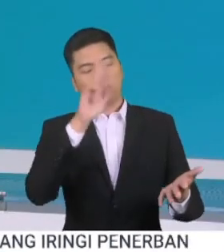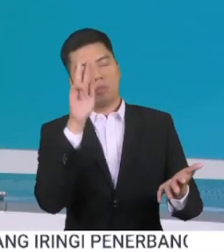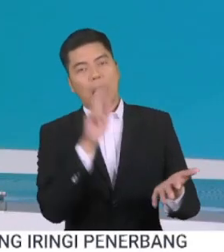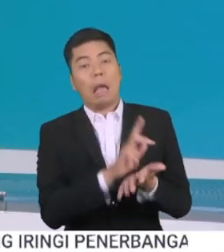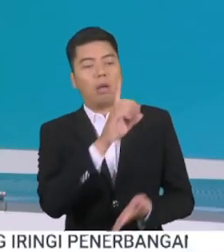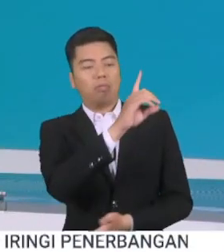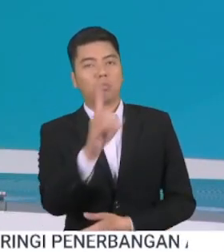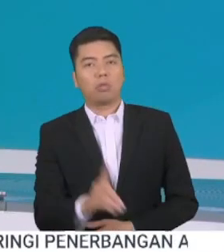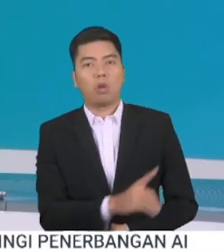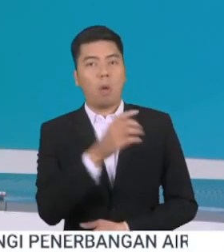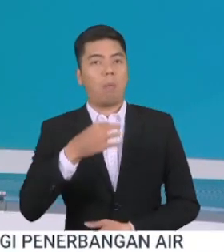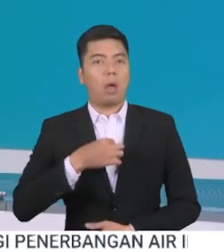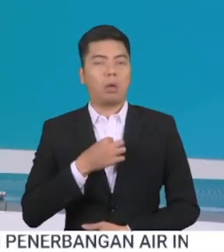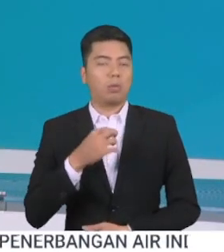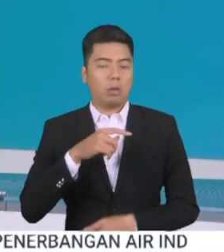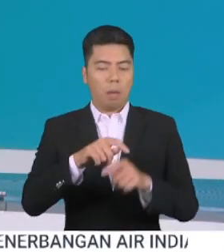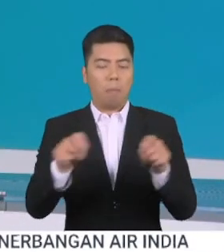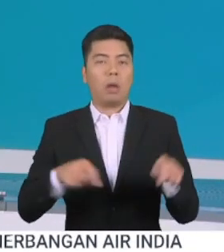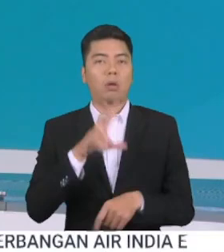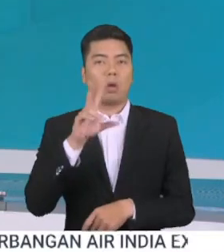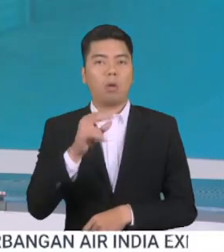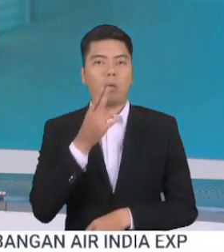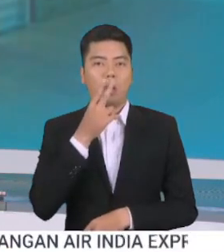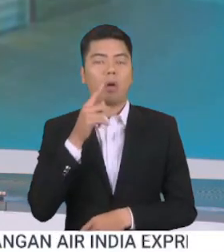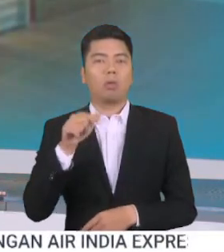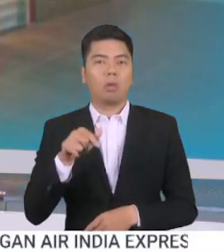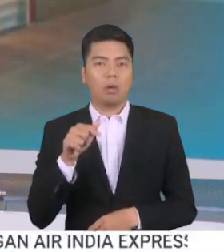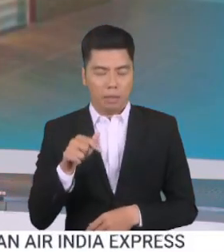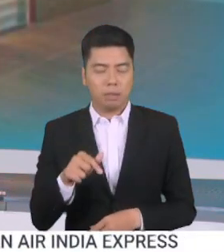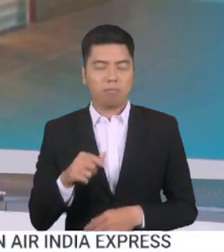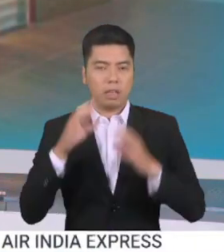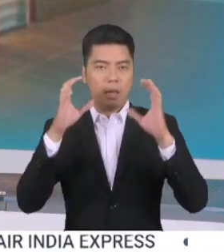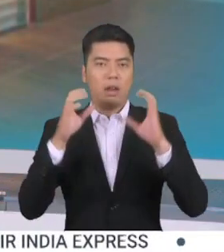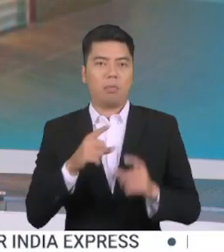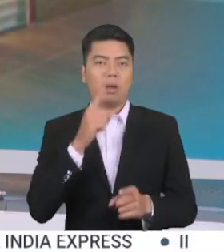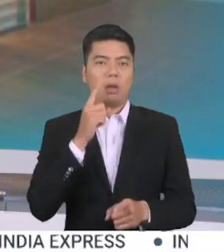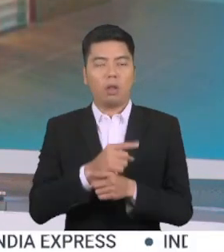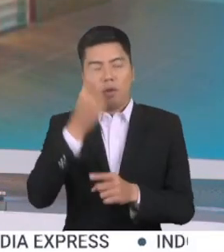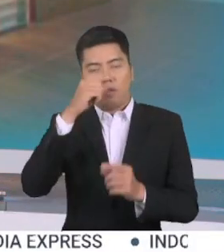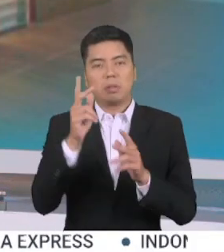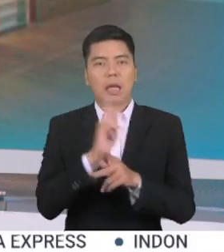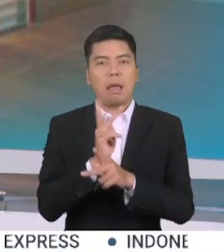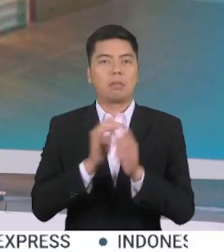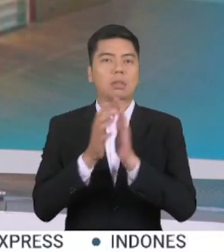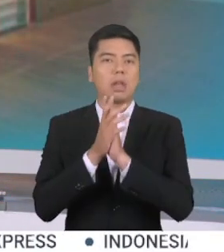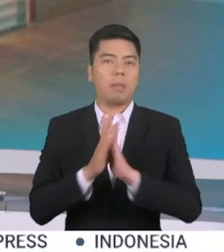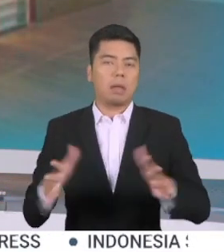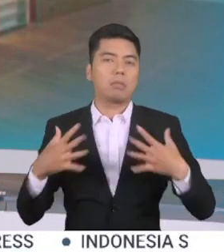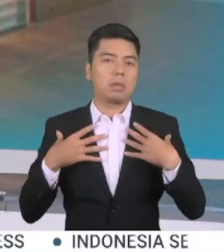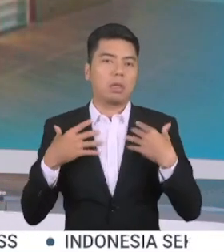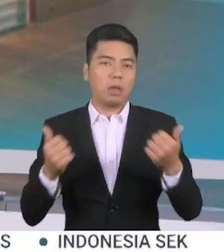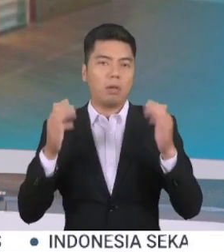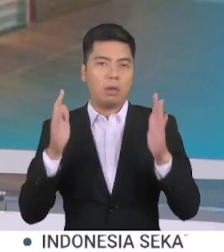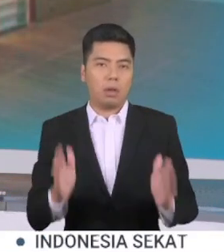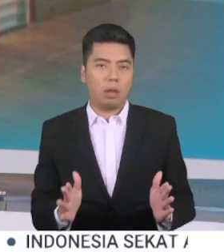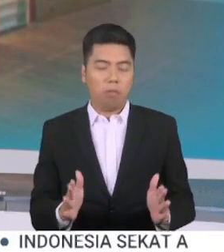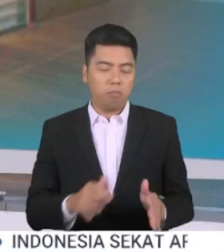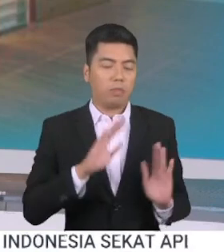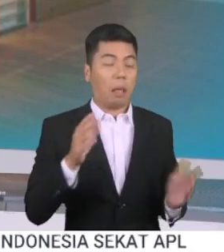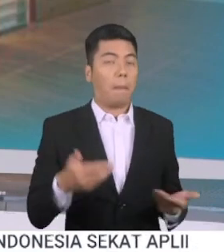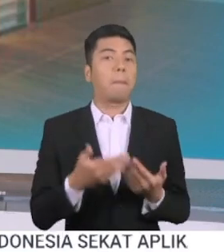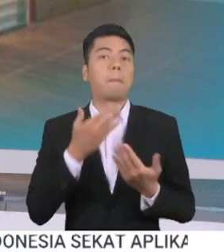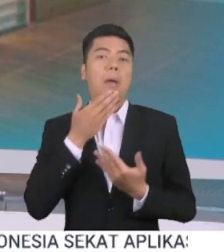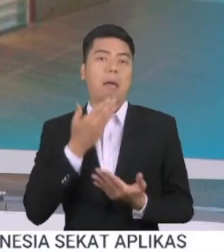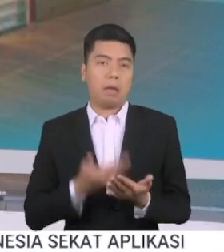Penetapan Dobi sebagai tempat larangan merokok, langkah tepat untuk lindungi keselamatan dan kesihatan pengguna. Ia disambut baik masyarakat